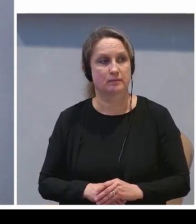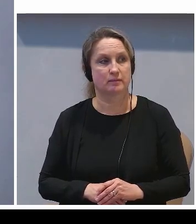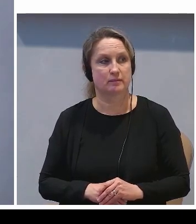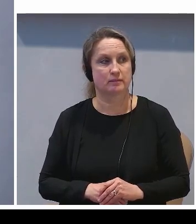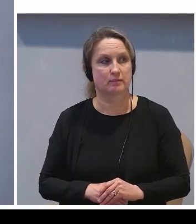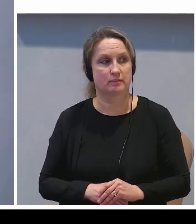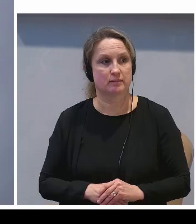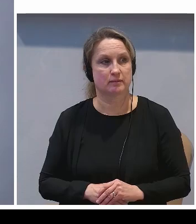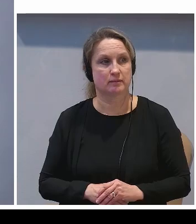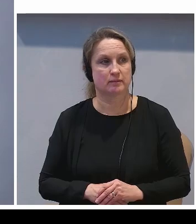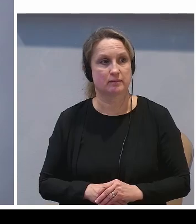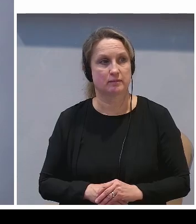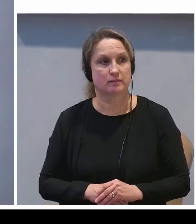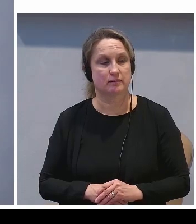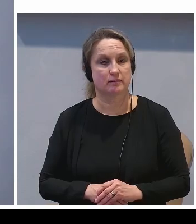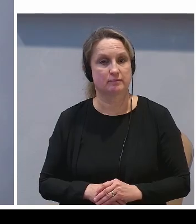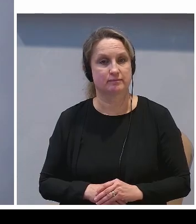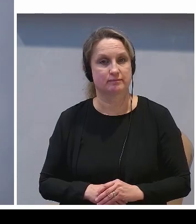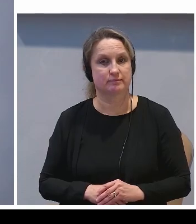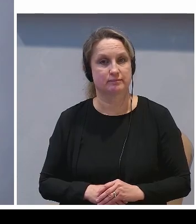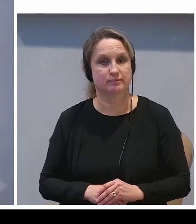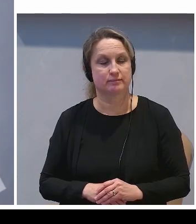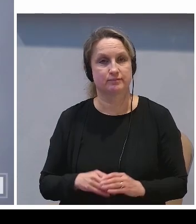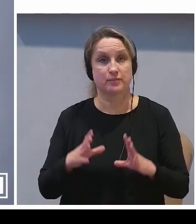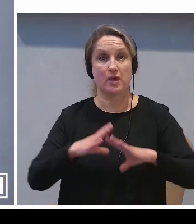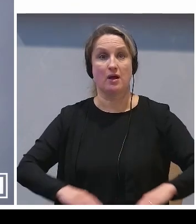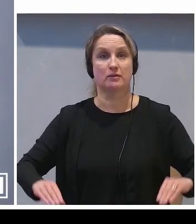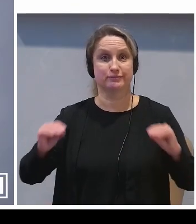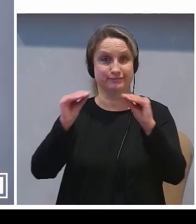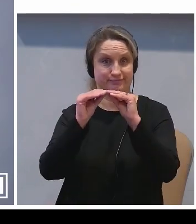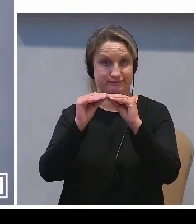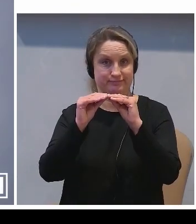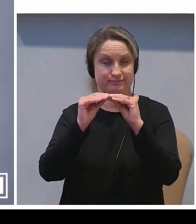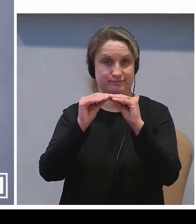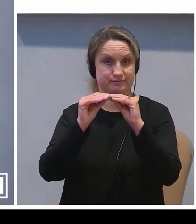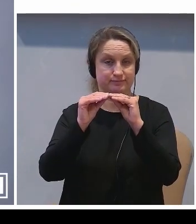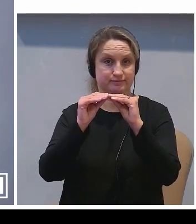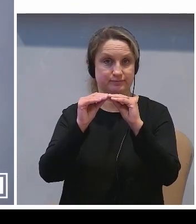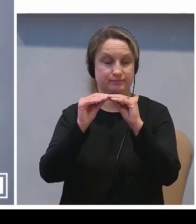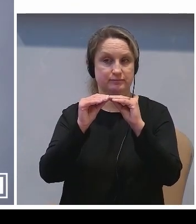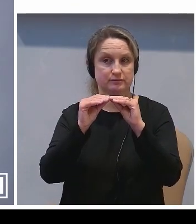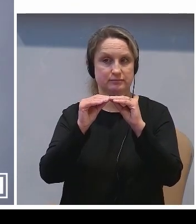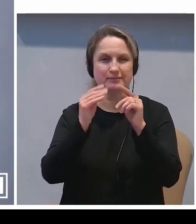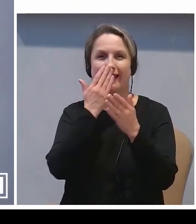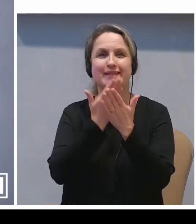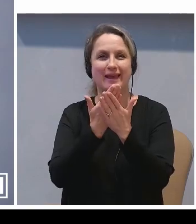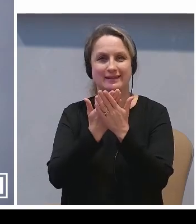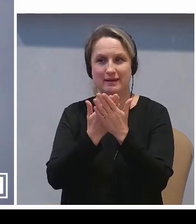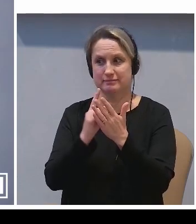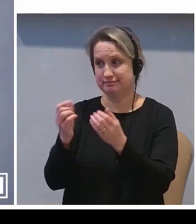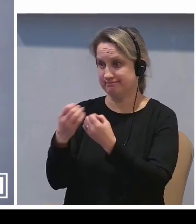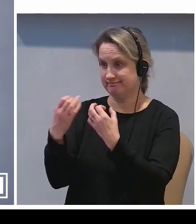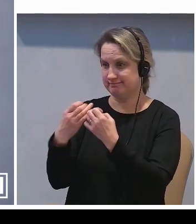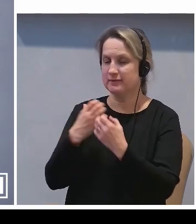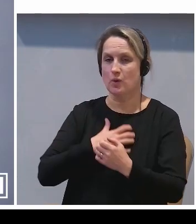just taking back, but the example that you've given is a very important one. See näide, mille te tõite,